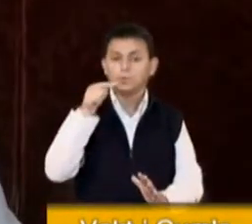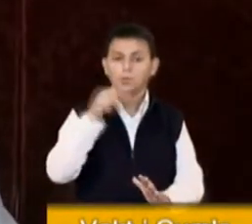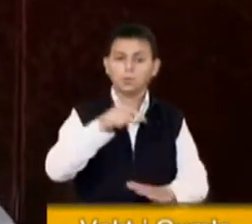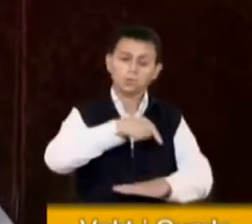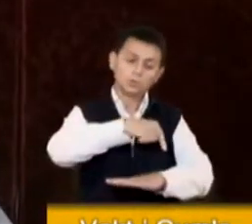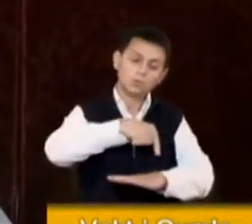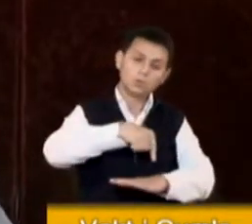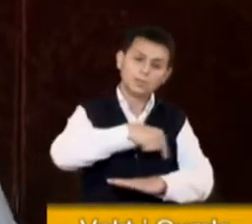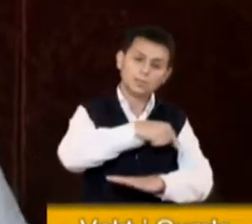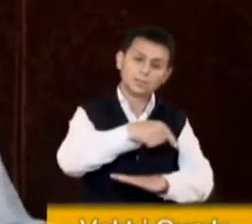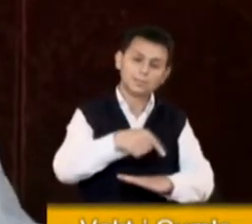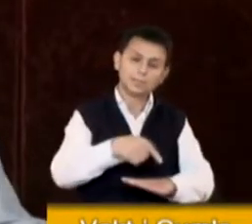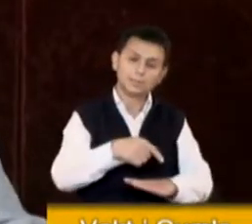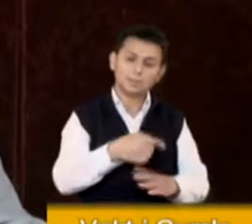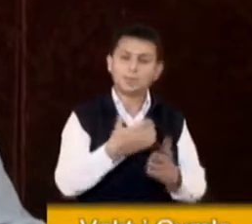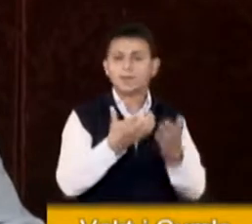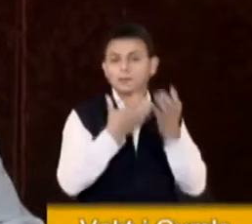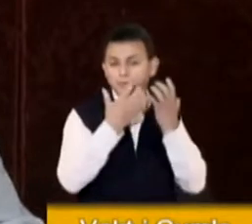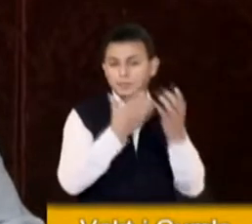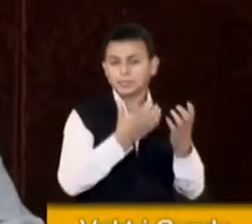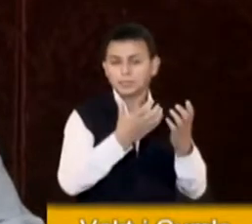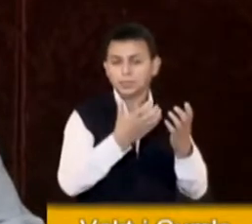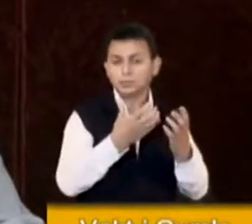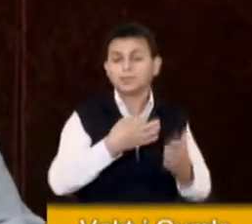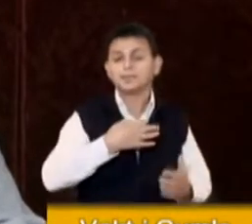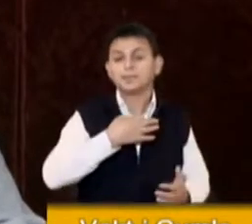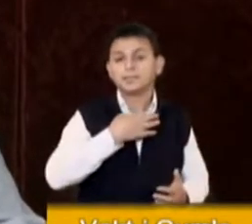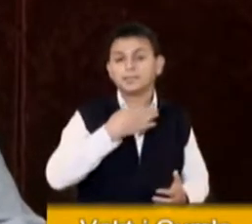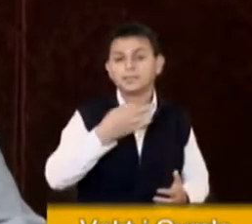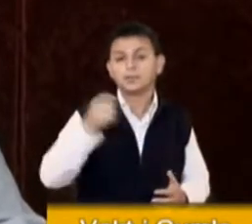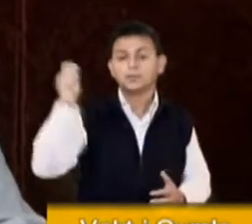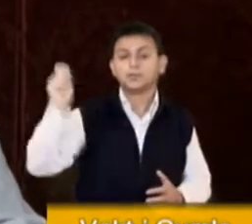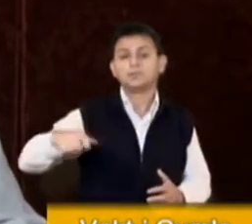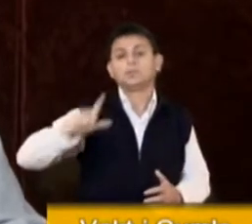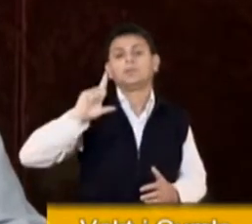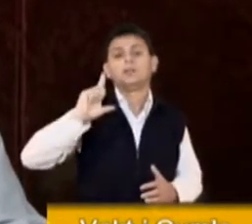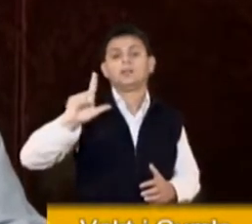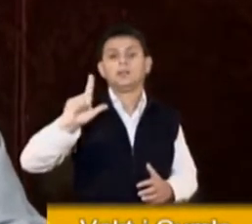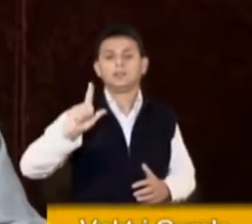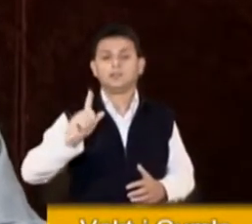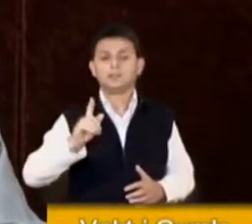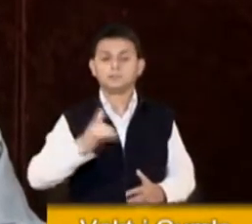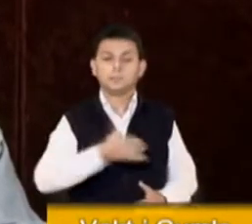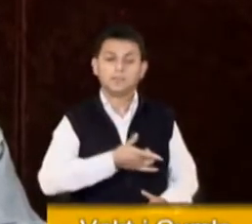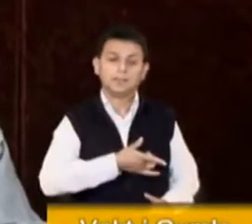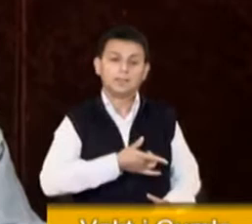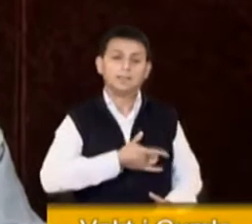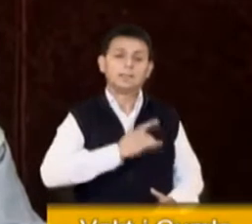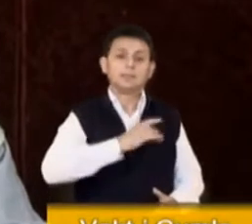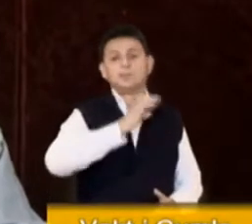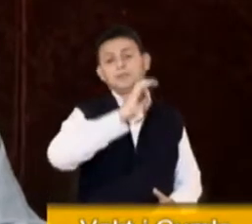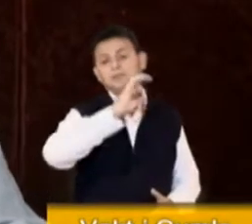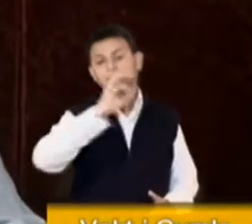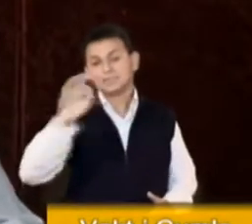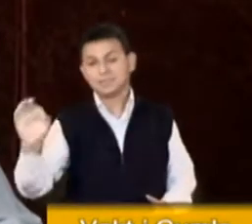öyleyse nimet şükrü gerektirir. Nankörlük ise Allahu Zülcelal'ın